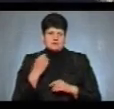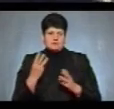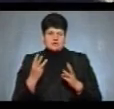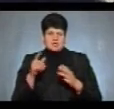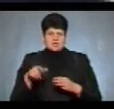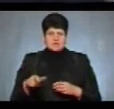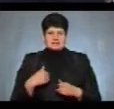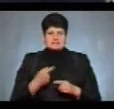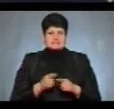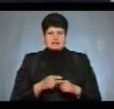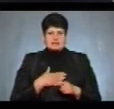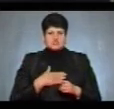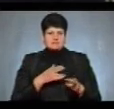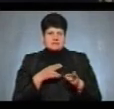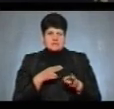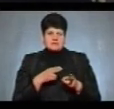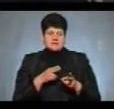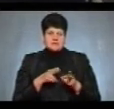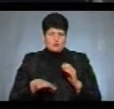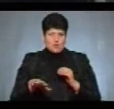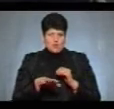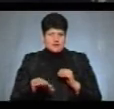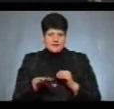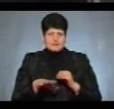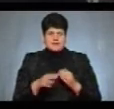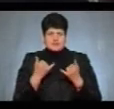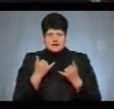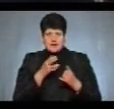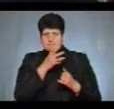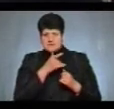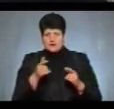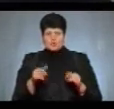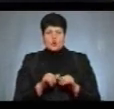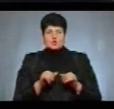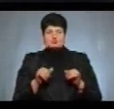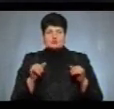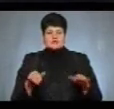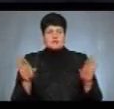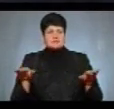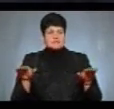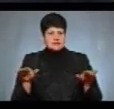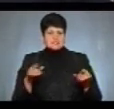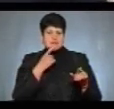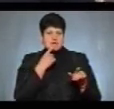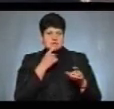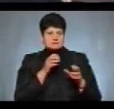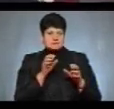Це наші мисливські угіддя, і якраз зараз період розмноження птиці, відкладення